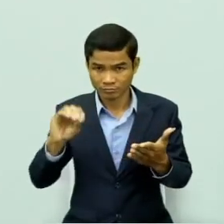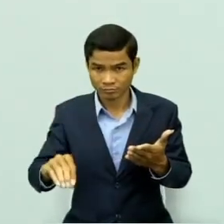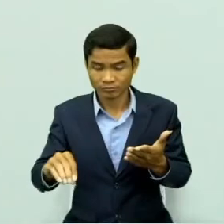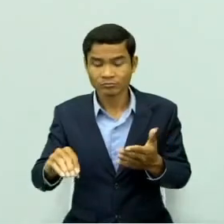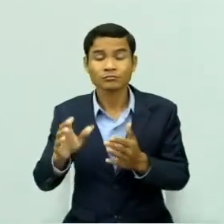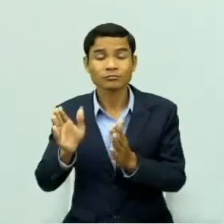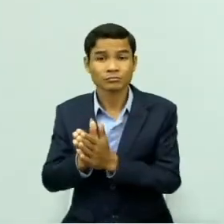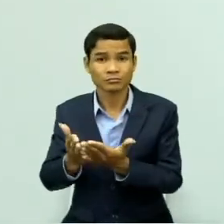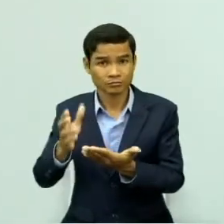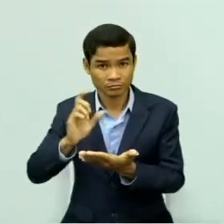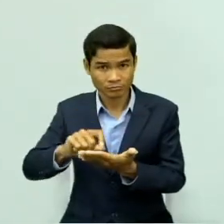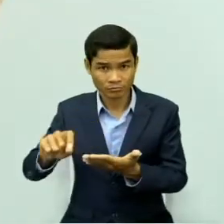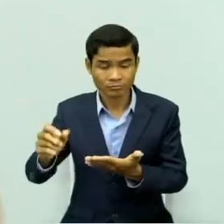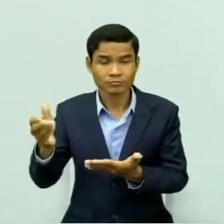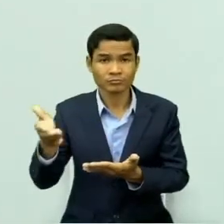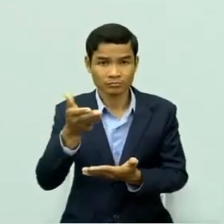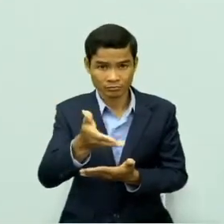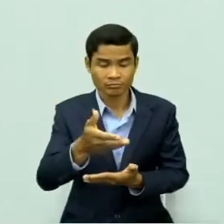chà nông sư phớ